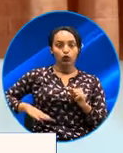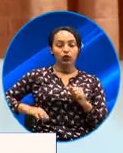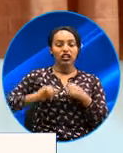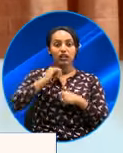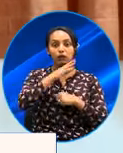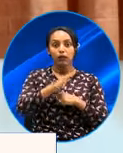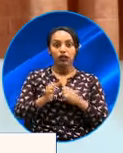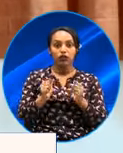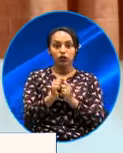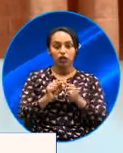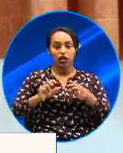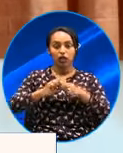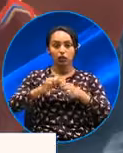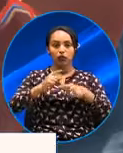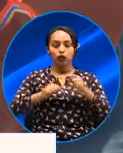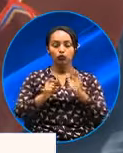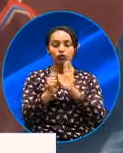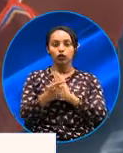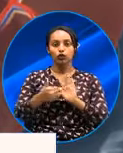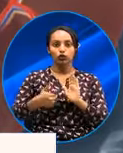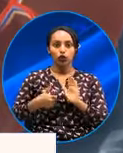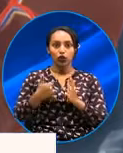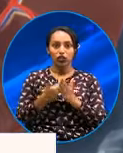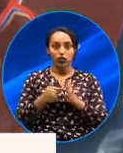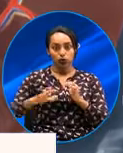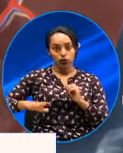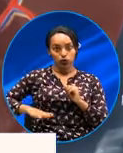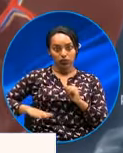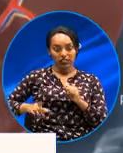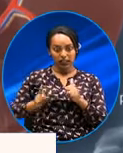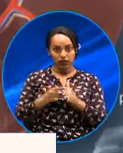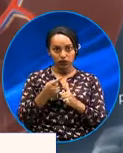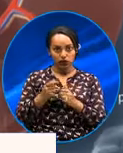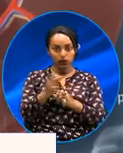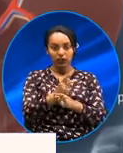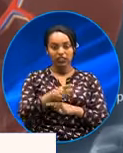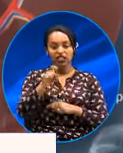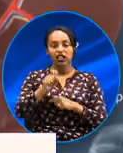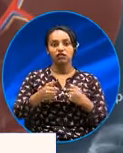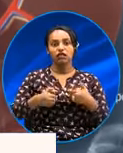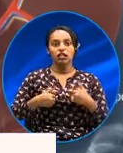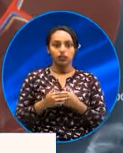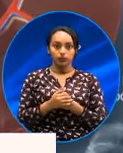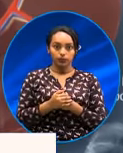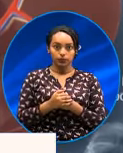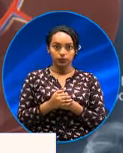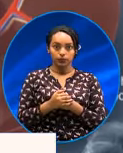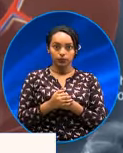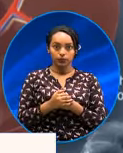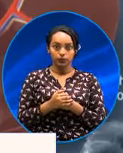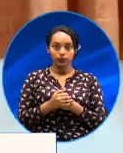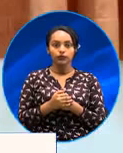ፌል ከማድረጉ ጋር ተያይዞ የሚመጡ ምልክቶች አሉ። ጉበትን ከመጀመሪያው መጠንቀቅ ያስፈልጋል።